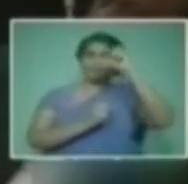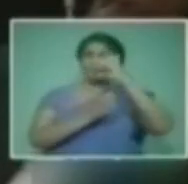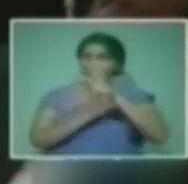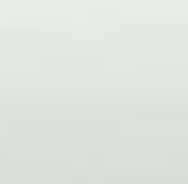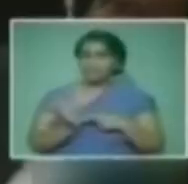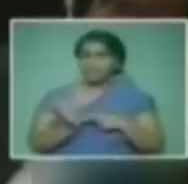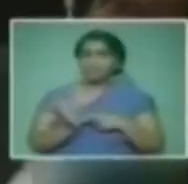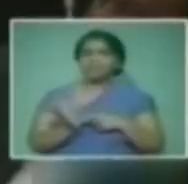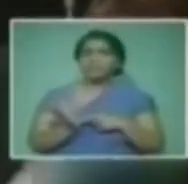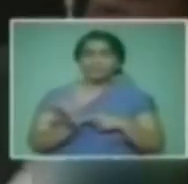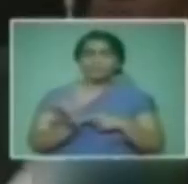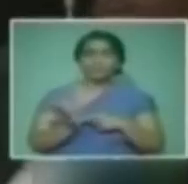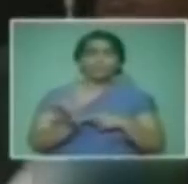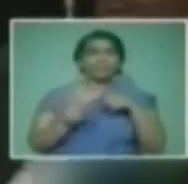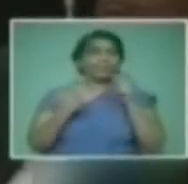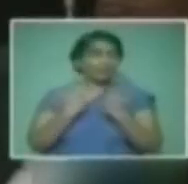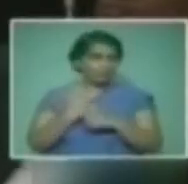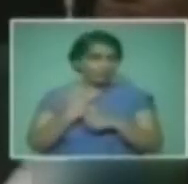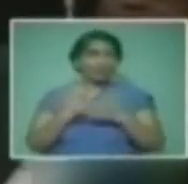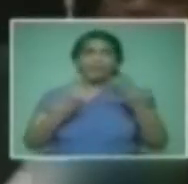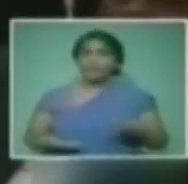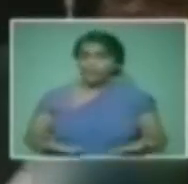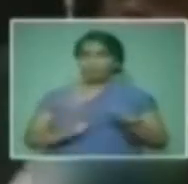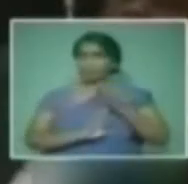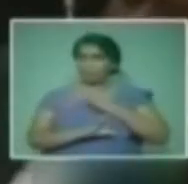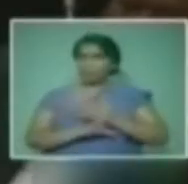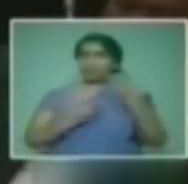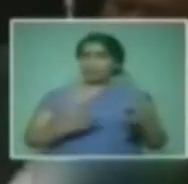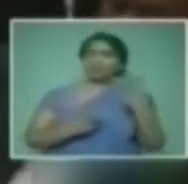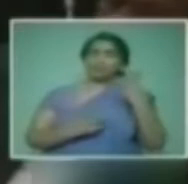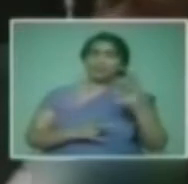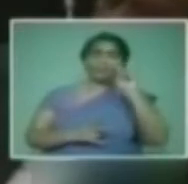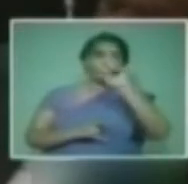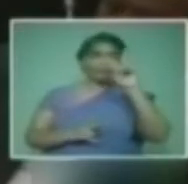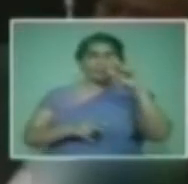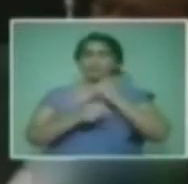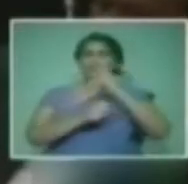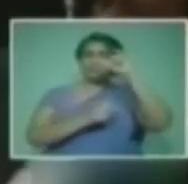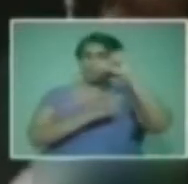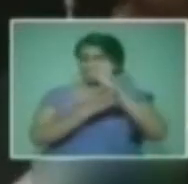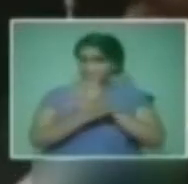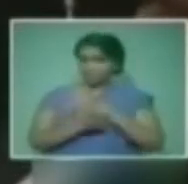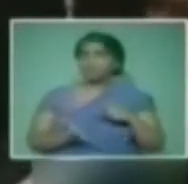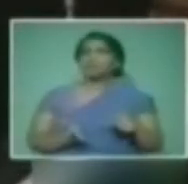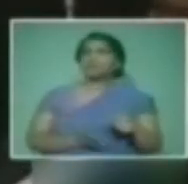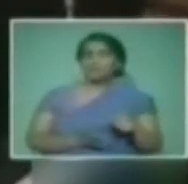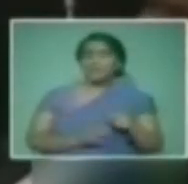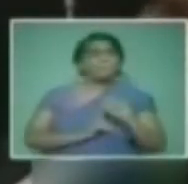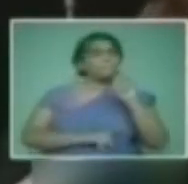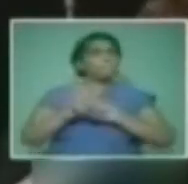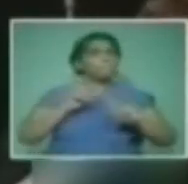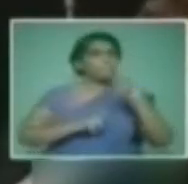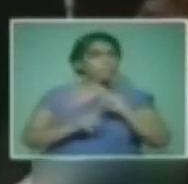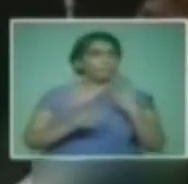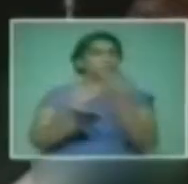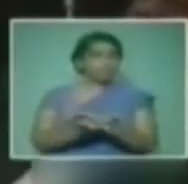22வது அரசியலமைப்பு திருத்தத்திற்கு கடந்த காலமும் நிகழ்காலமும் உண்டு. பல மாத கலந்துரையாடலின் பின்னர் 22வது அரசியலமைப்பு திருத்தம்